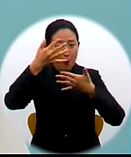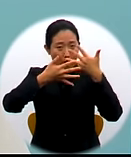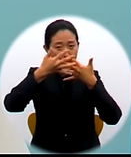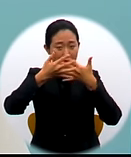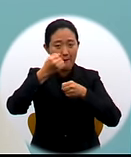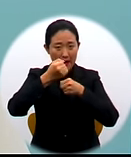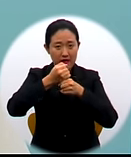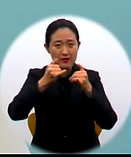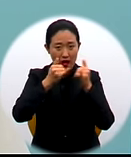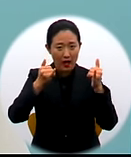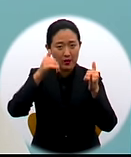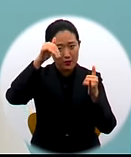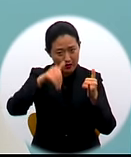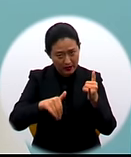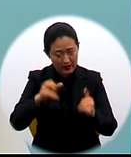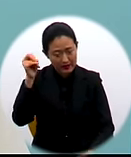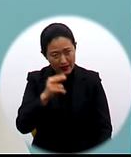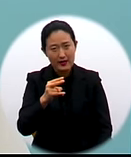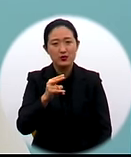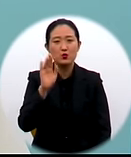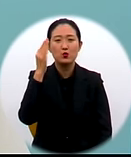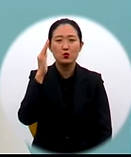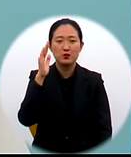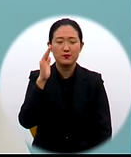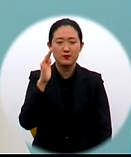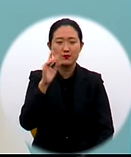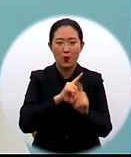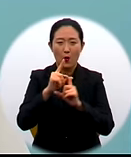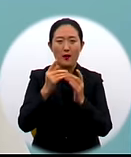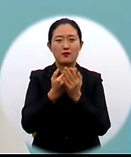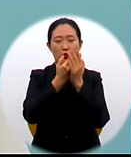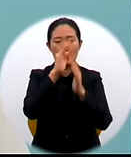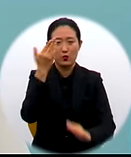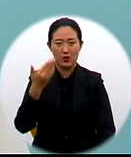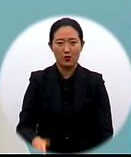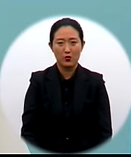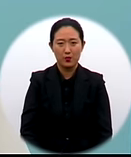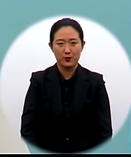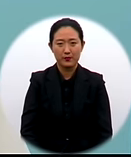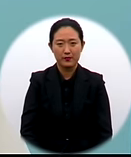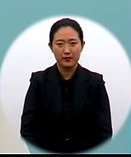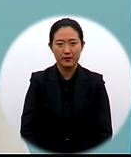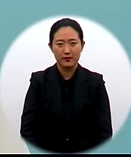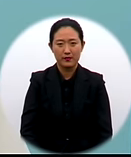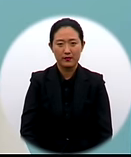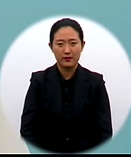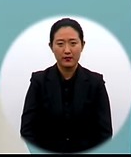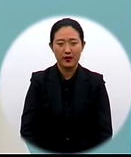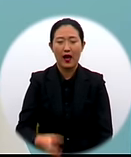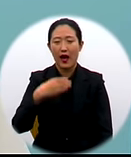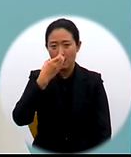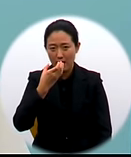가라앉았다가 최근에는 또 이렇게 시장에서 떠오르고 있고요. 한동안 굉장히 좀 비교적 승승장구했던 iOS, AOS 같은